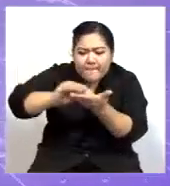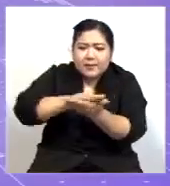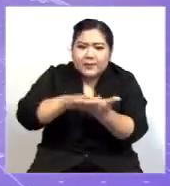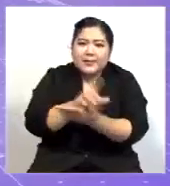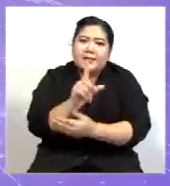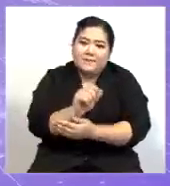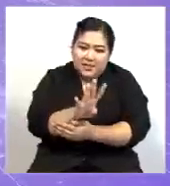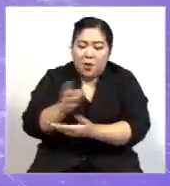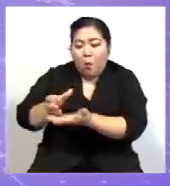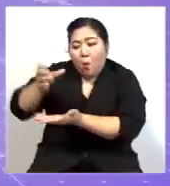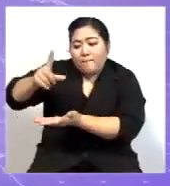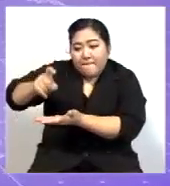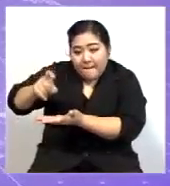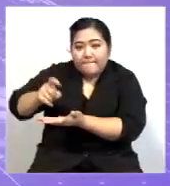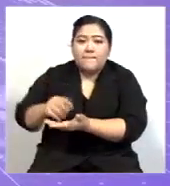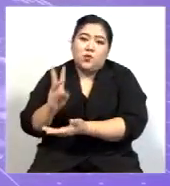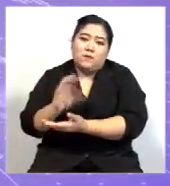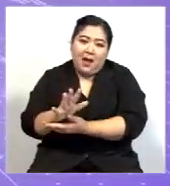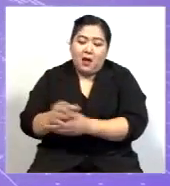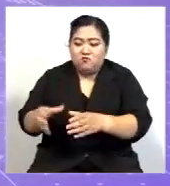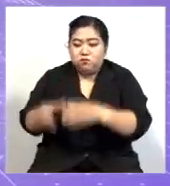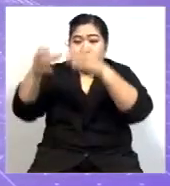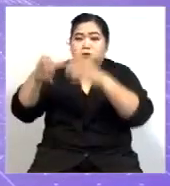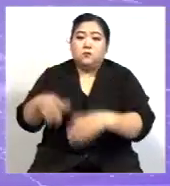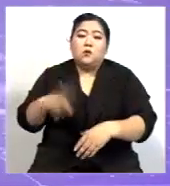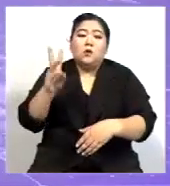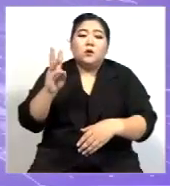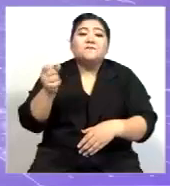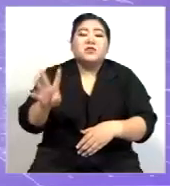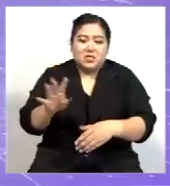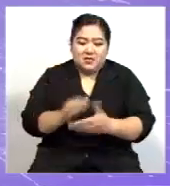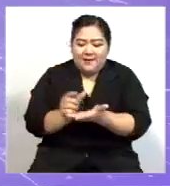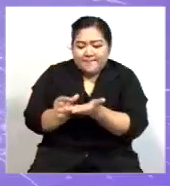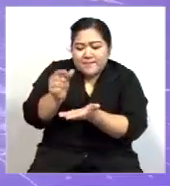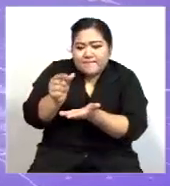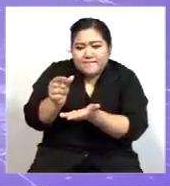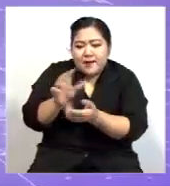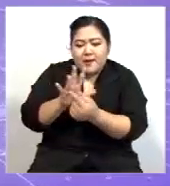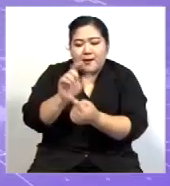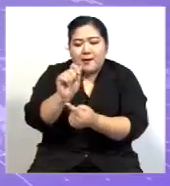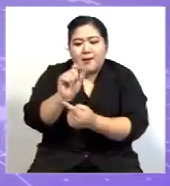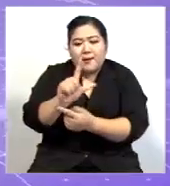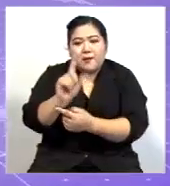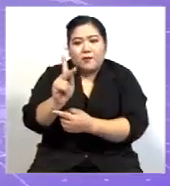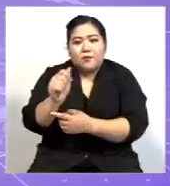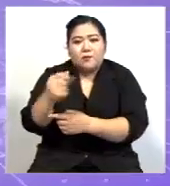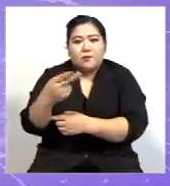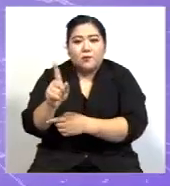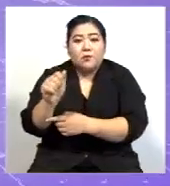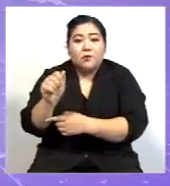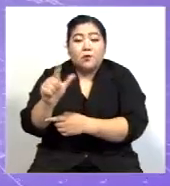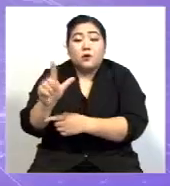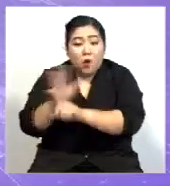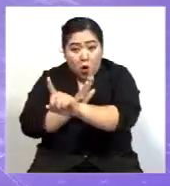ด65บาทและแอลกอฮอล์ขวดละ14บาทจำกัดการซื้อนะคะ1คนเนี่ยซื้อได้อย่างละ1ชุดส